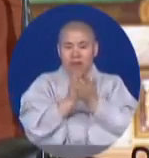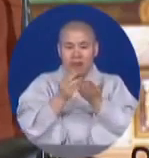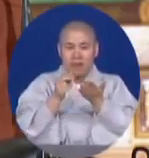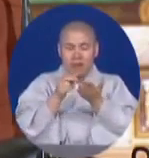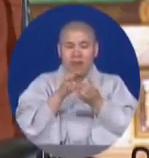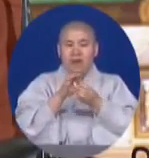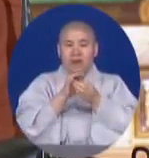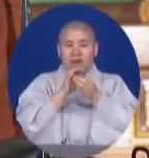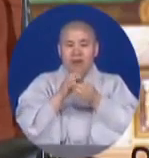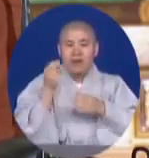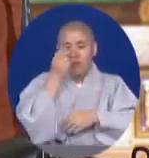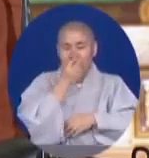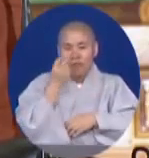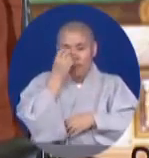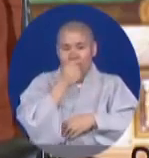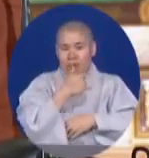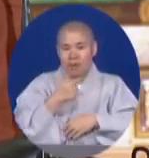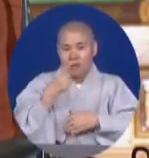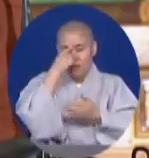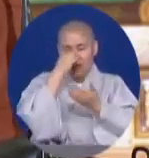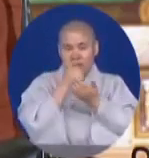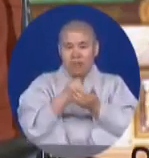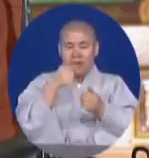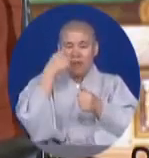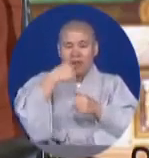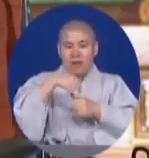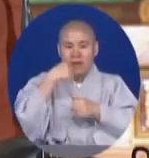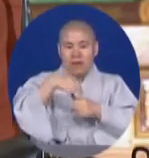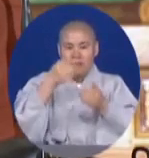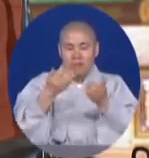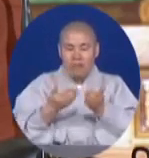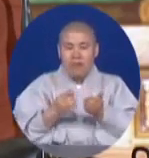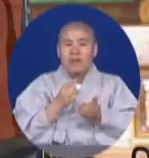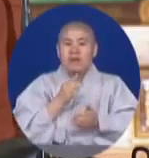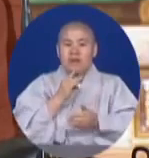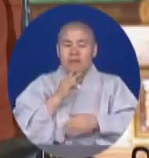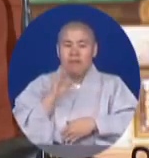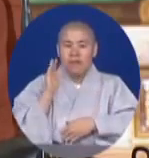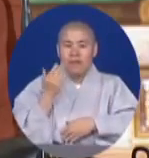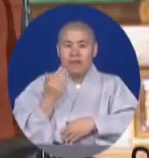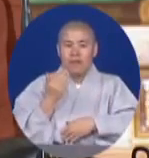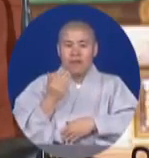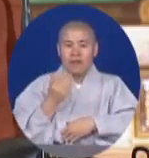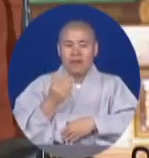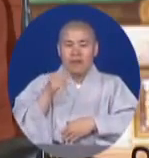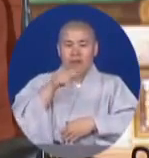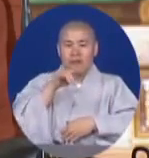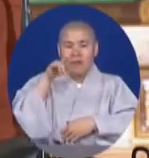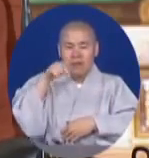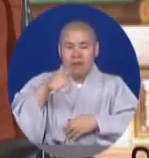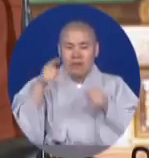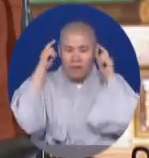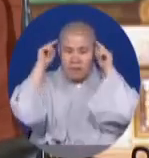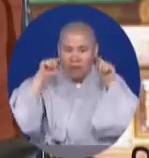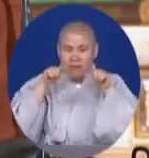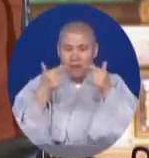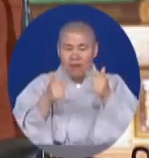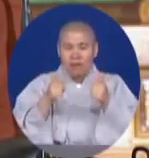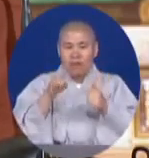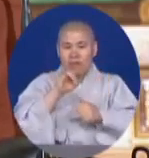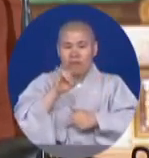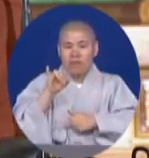되고 선지식의 가르침을 받아야만 색에 미하지도 않고 식에 미하지도